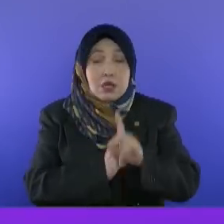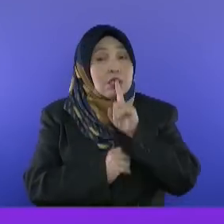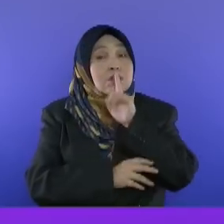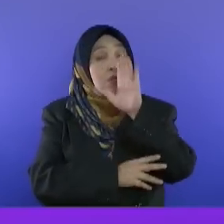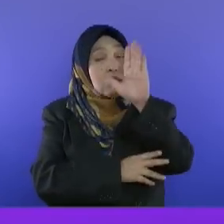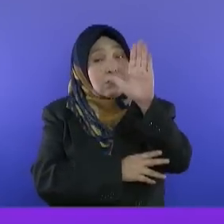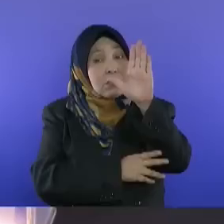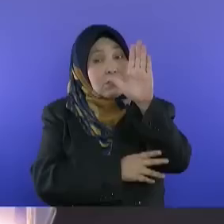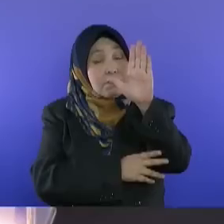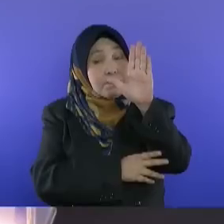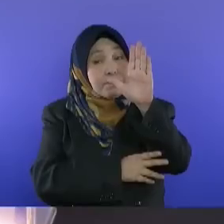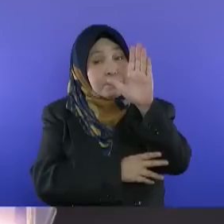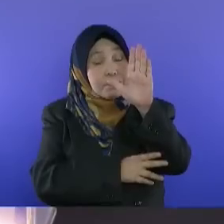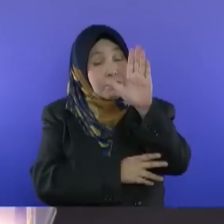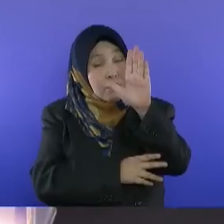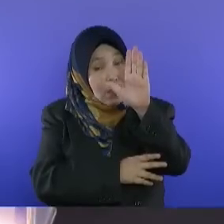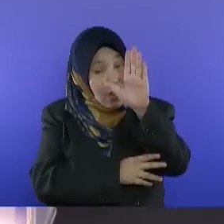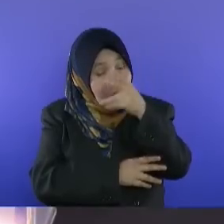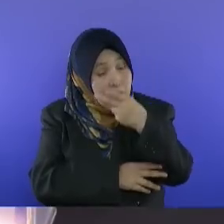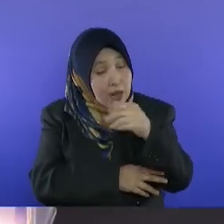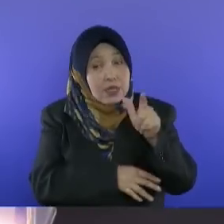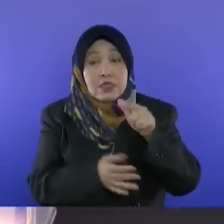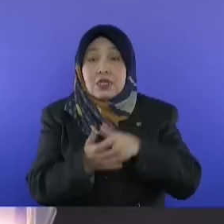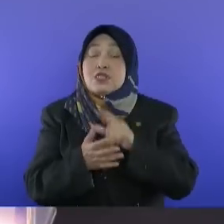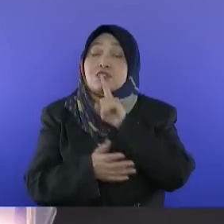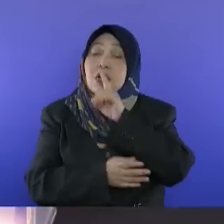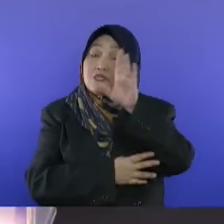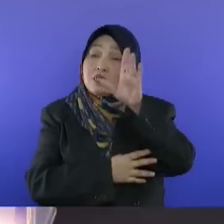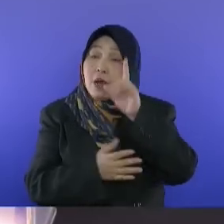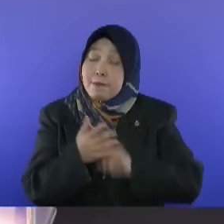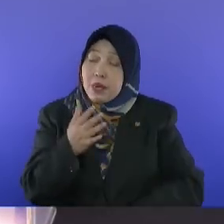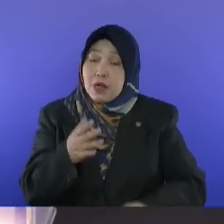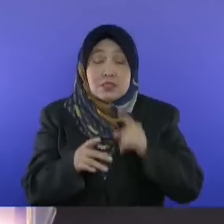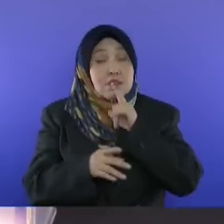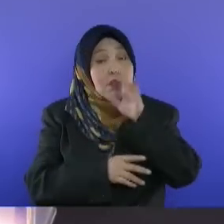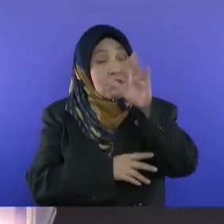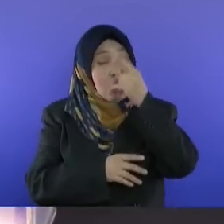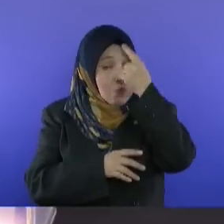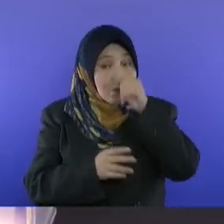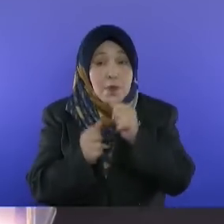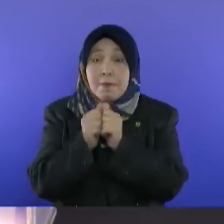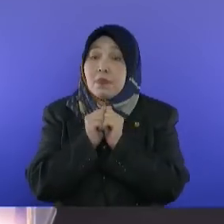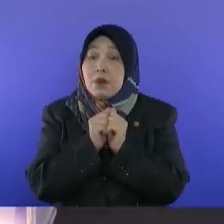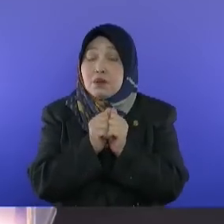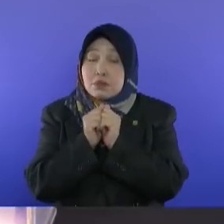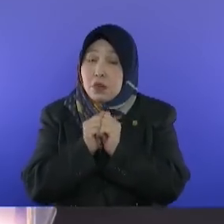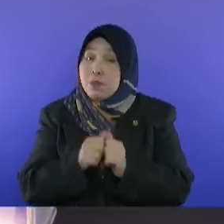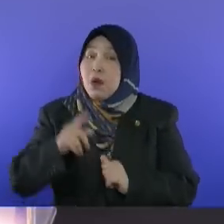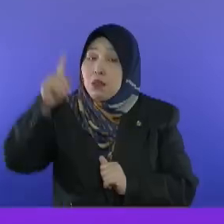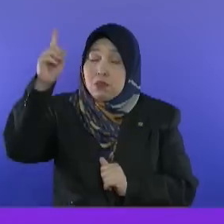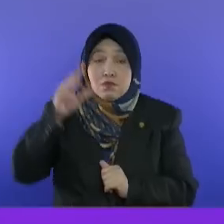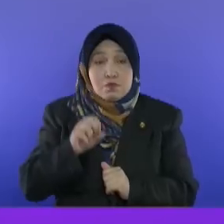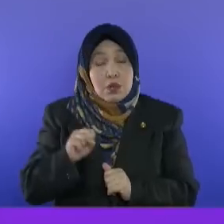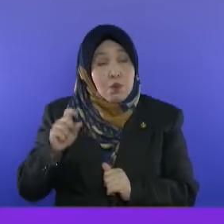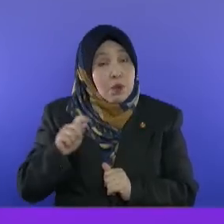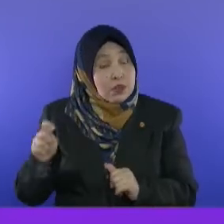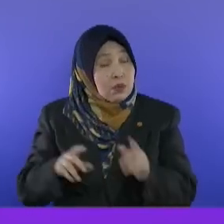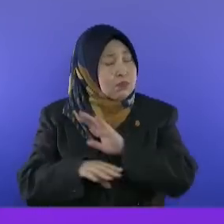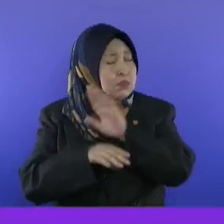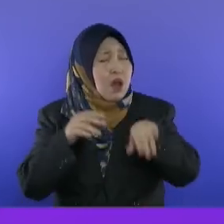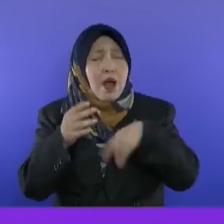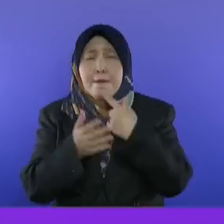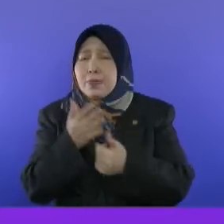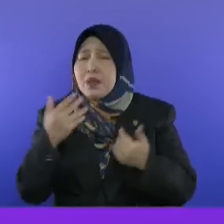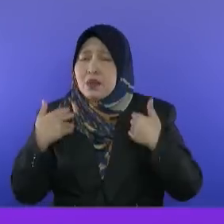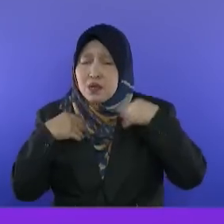saya janji ya dalam hal ini janjinya apa janji untuk bersambel Allah subhanahu wa ta'ala segala apa